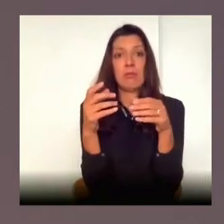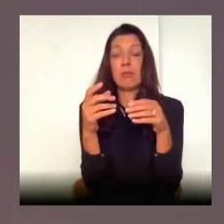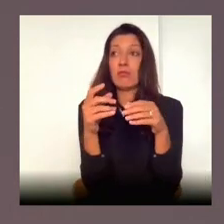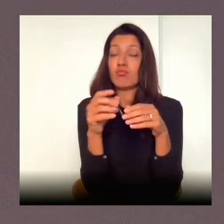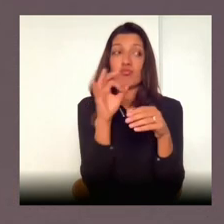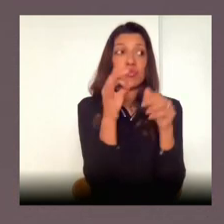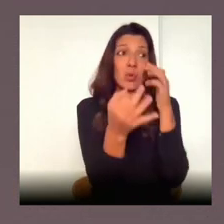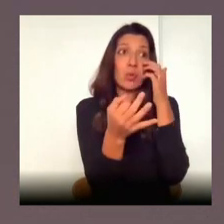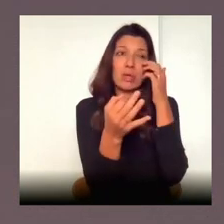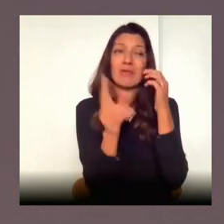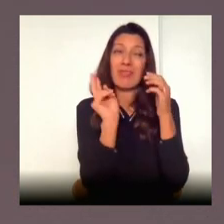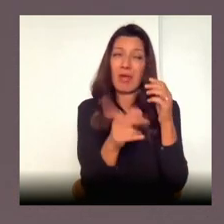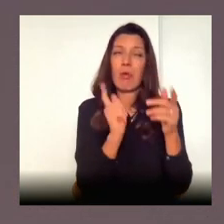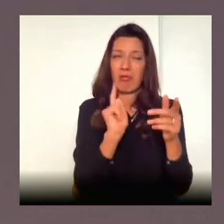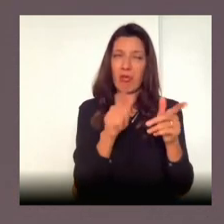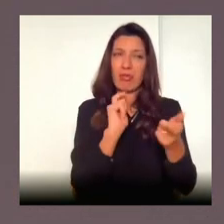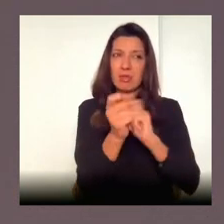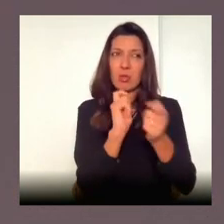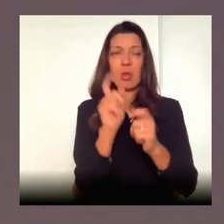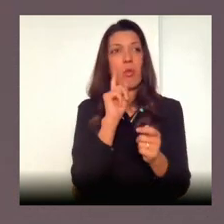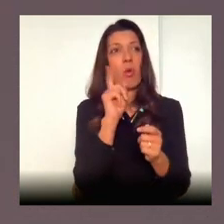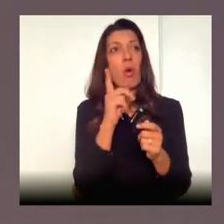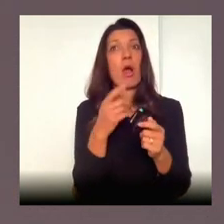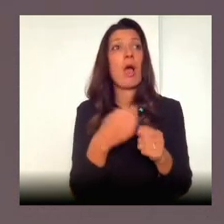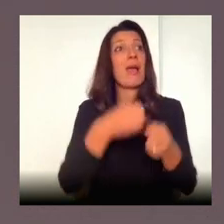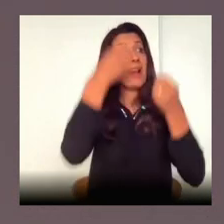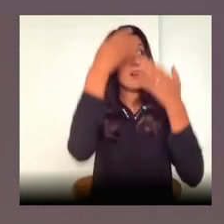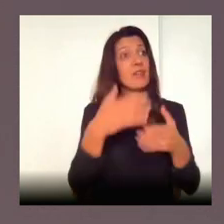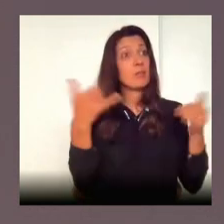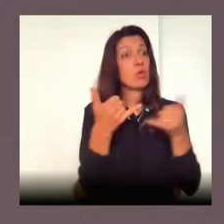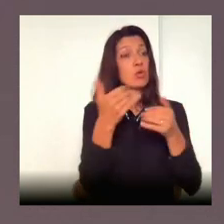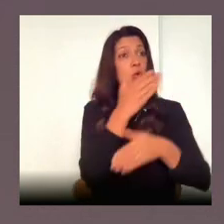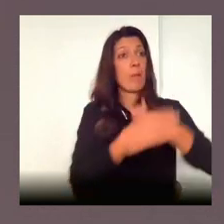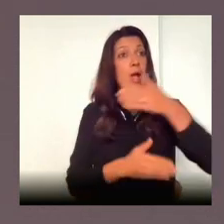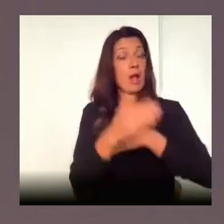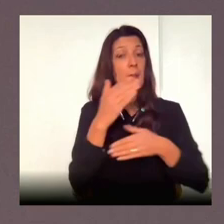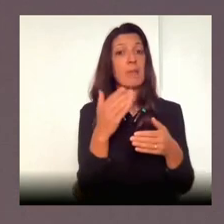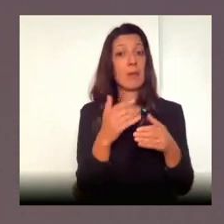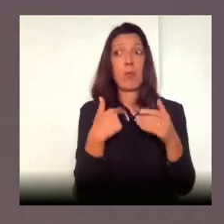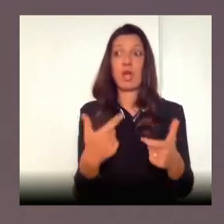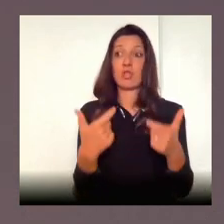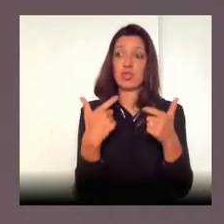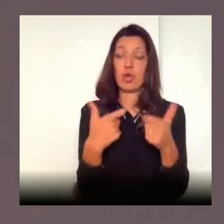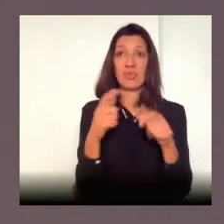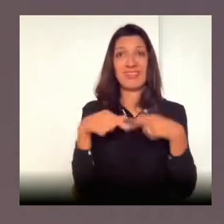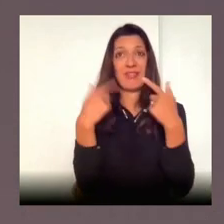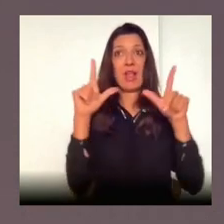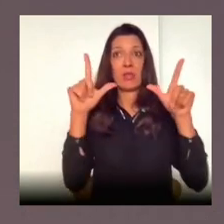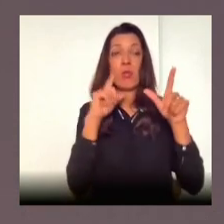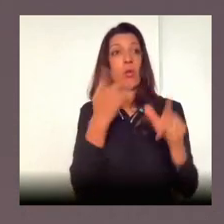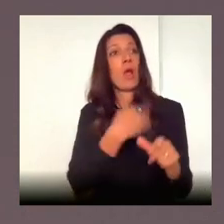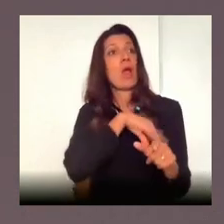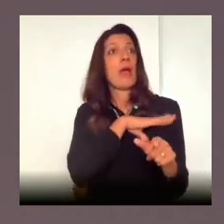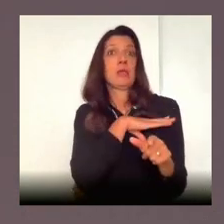C'est pas forcément. Oui, c'est une vraie discussion parce que l'avènement des Jeux paralympiques, moi qui ai eu la chance d'aller à Tokyo puisque j'étais responsable de la délégation médicale des